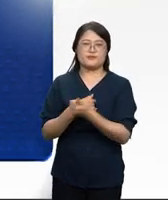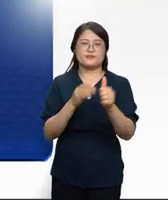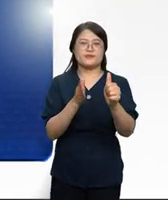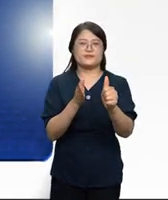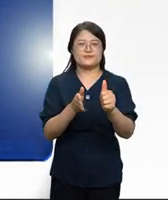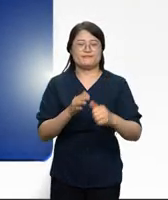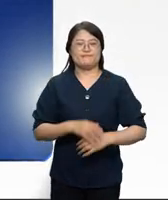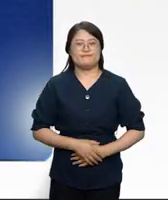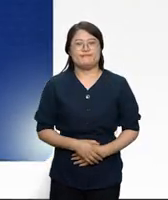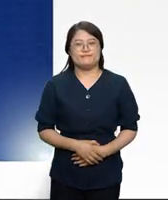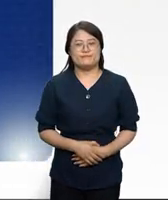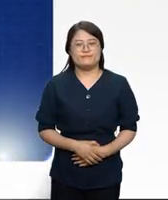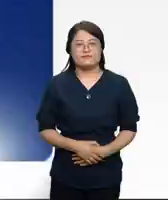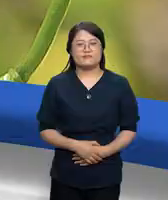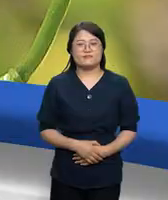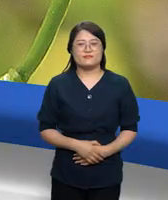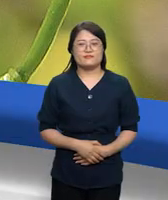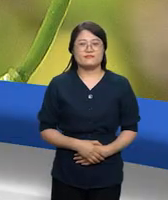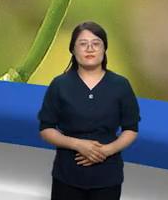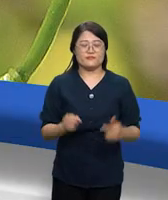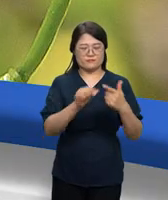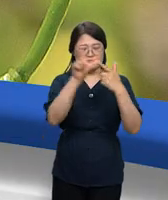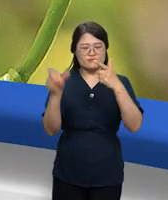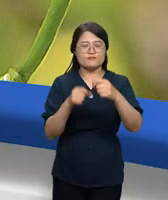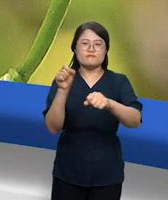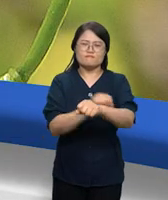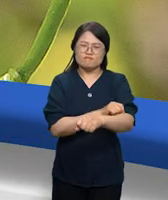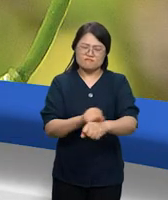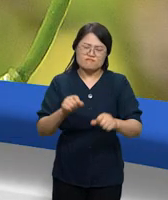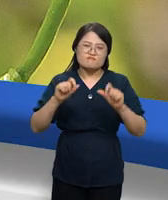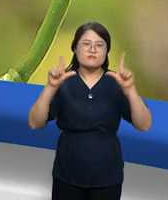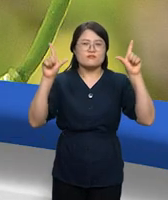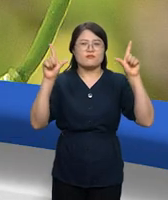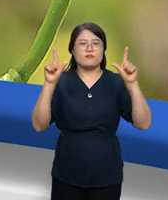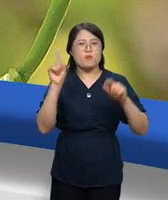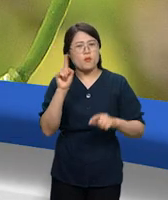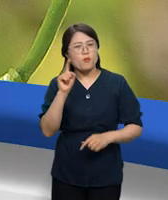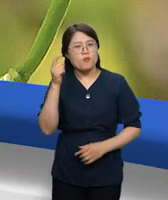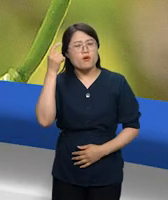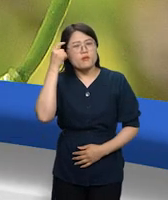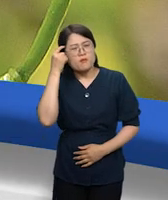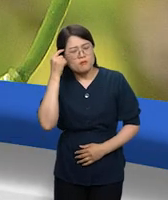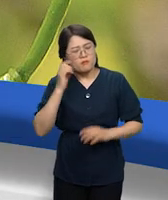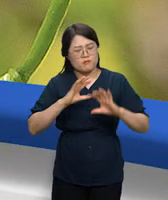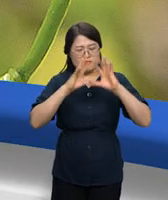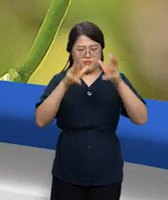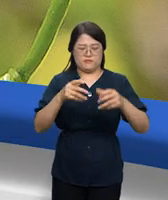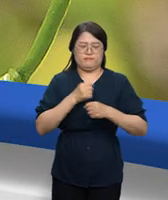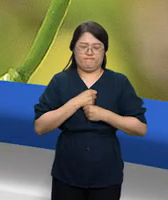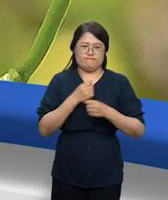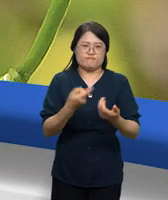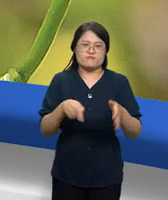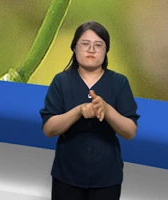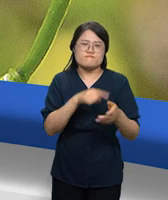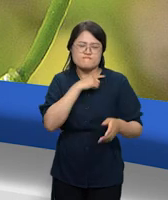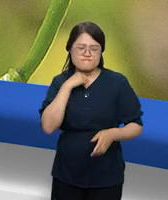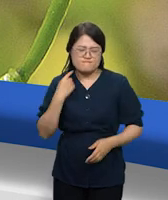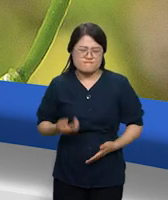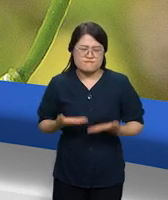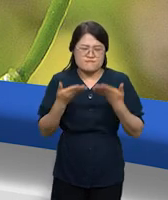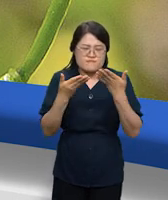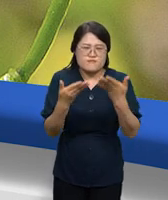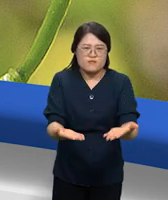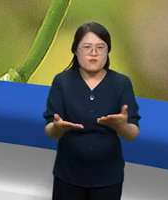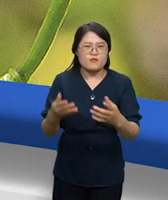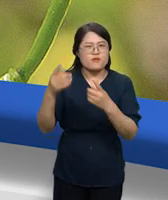6월은 호국 보훈의 달입니다. 나라를 지키기 위해 흘린 선조들의